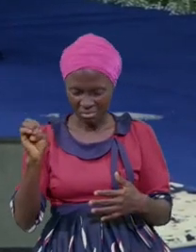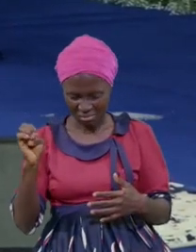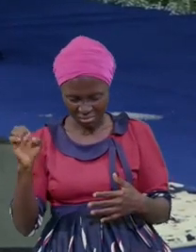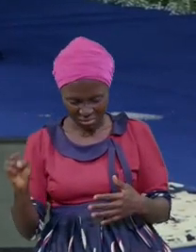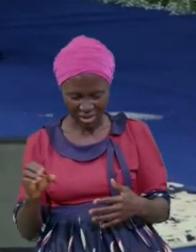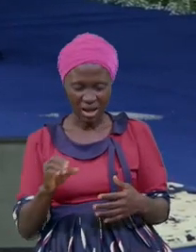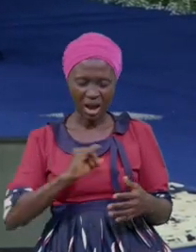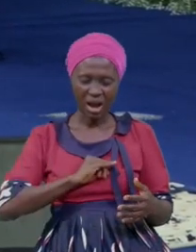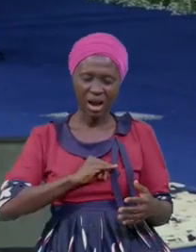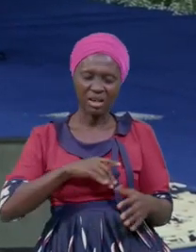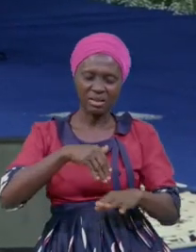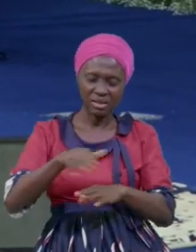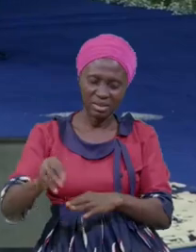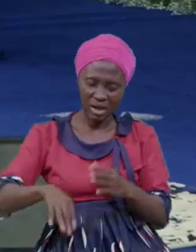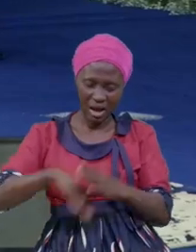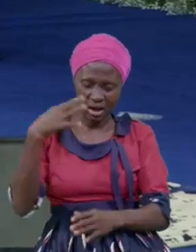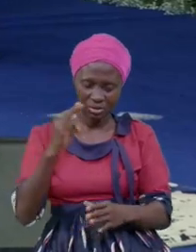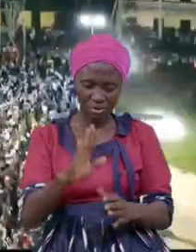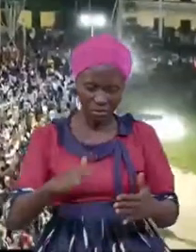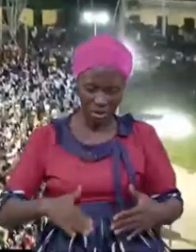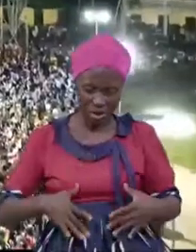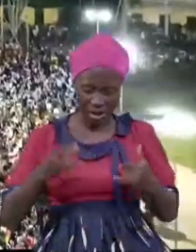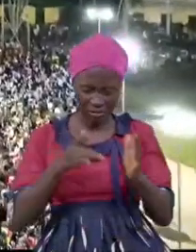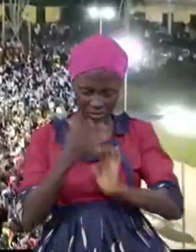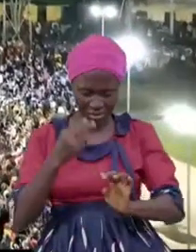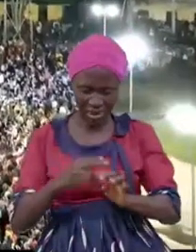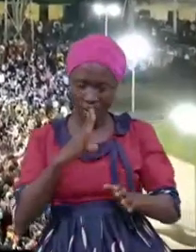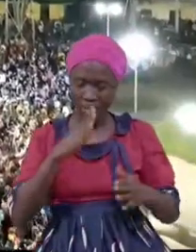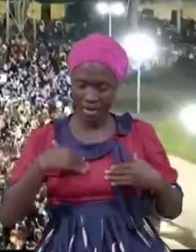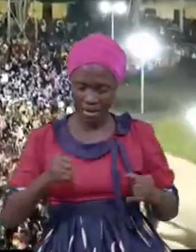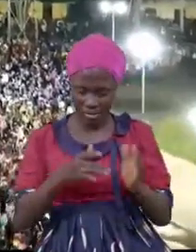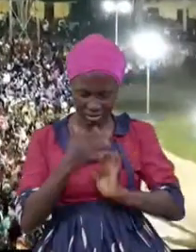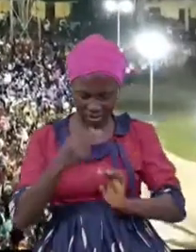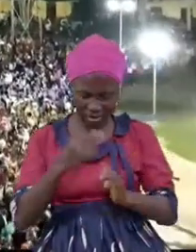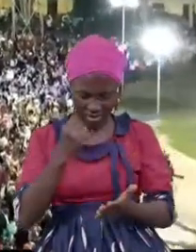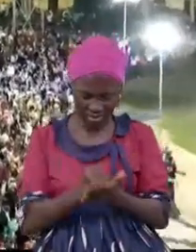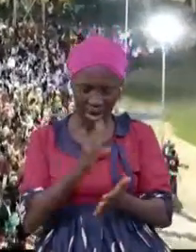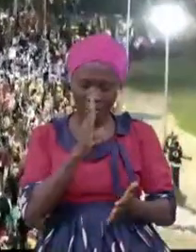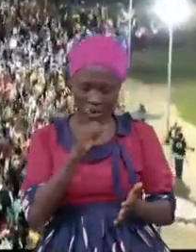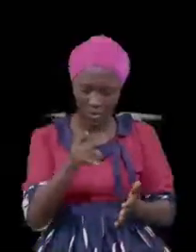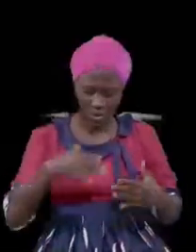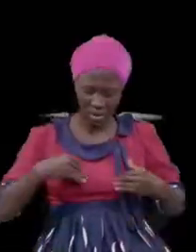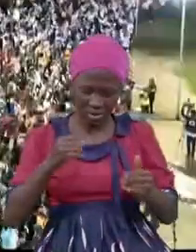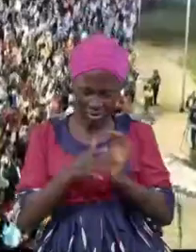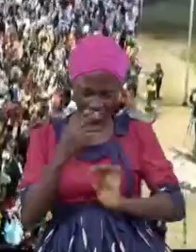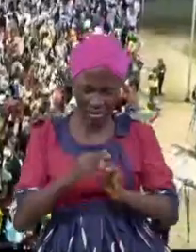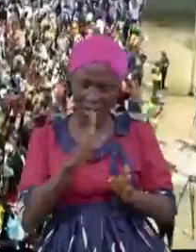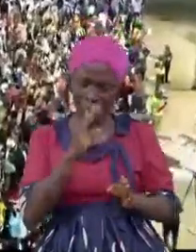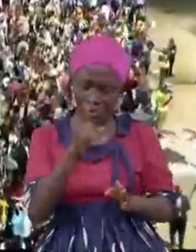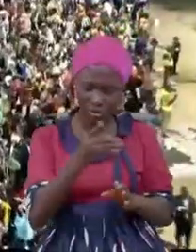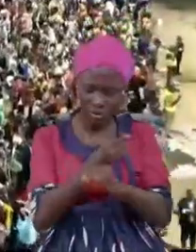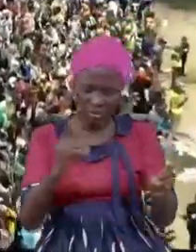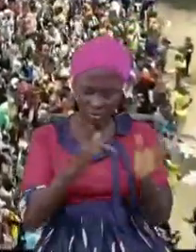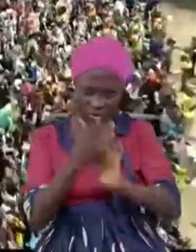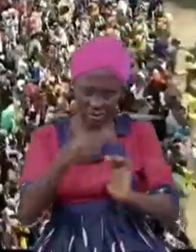maintenant. Sois guéri. Sois guéri. Sois délivré.